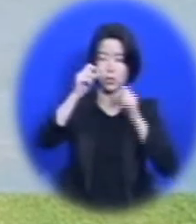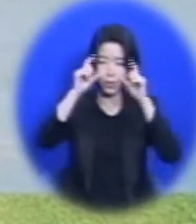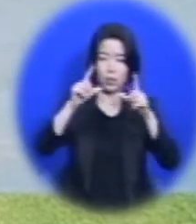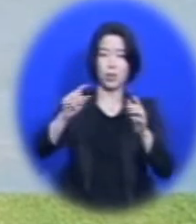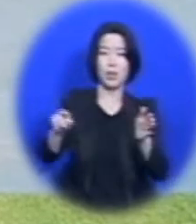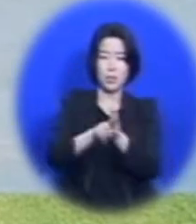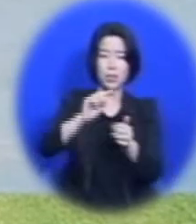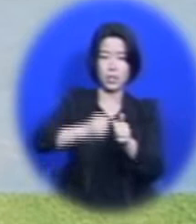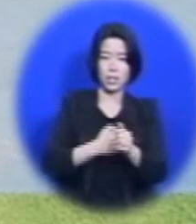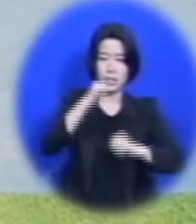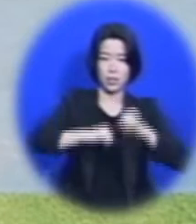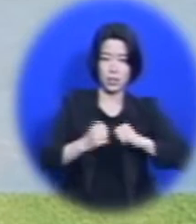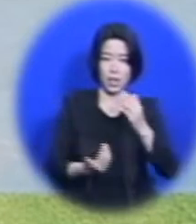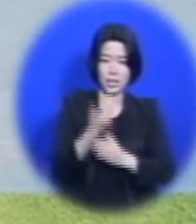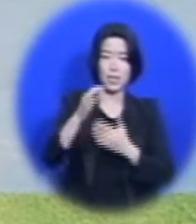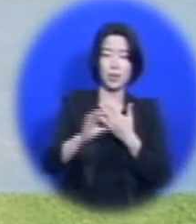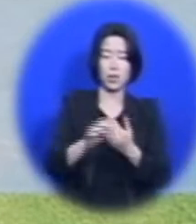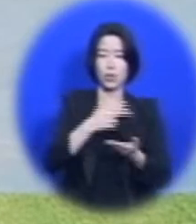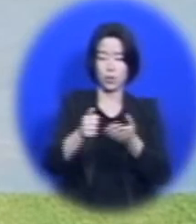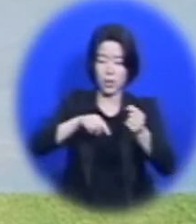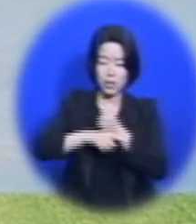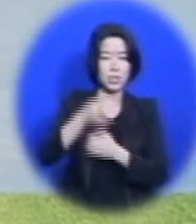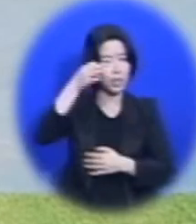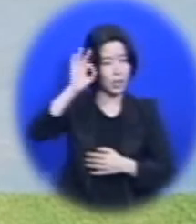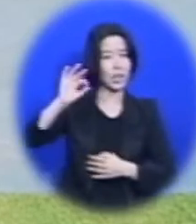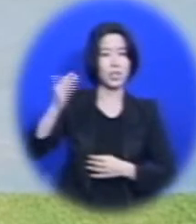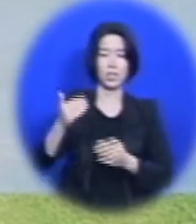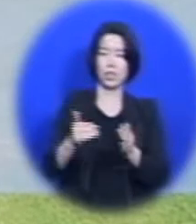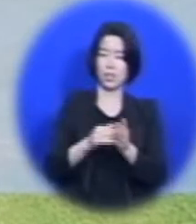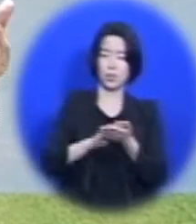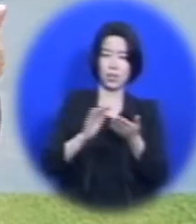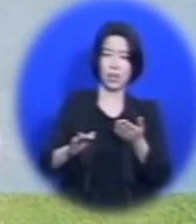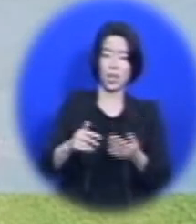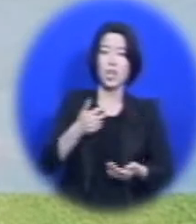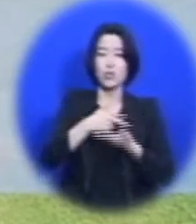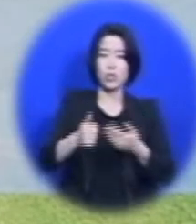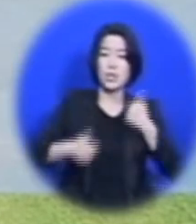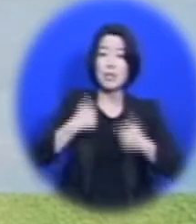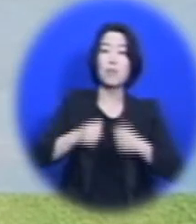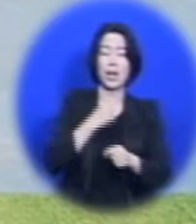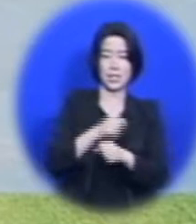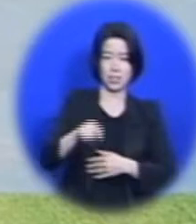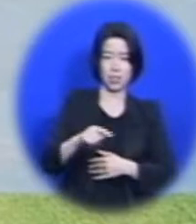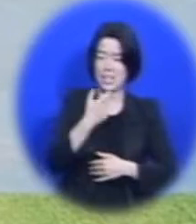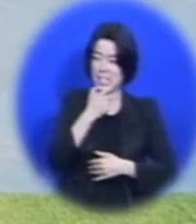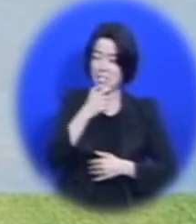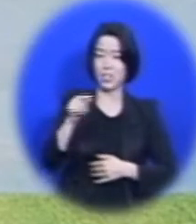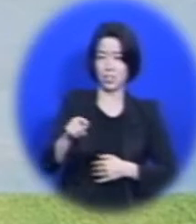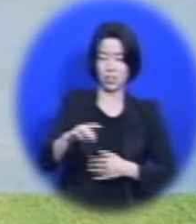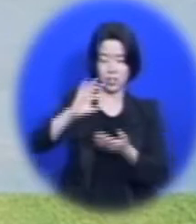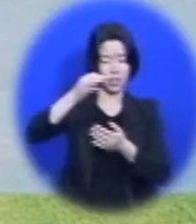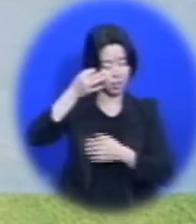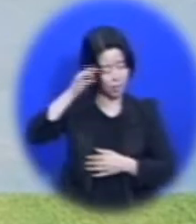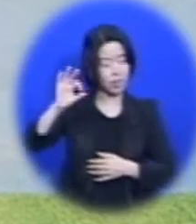역사가 일어나면 주님의 뜻이 깨달아집니다. 주님이 기뻐하시는 것, 주님이 싫어하시는 것이